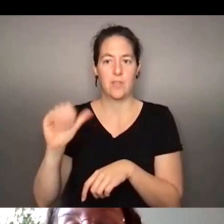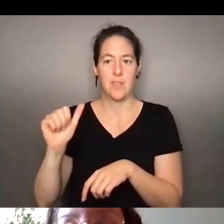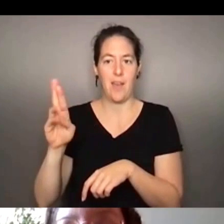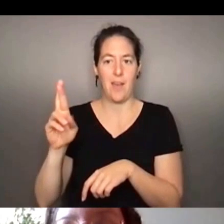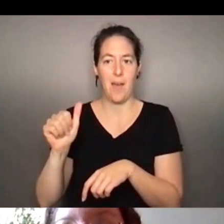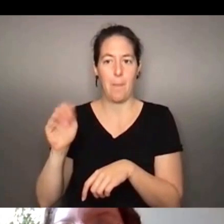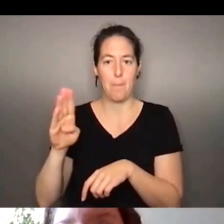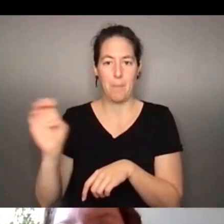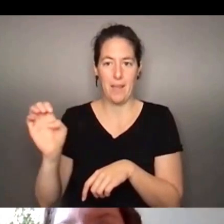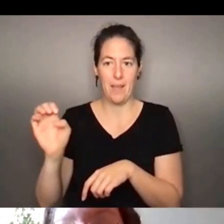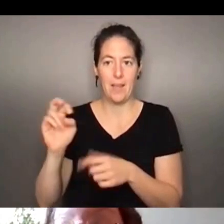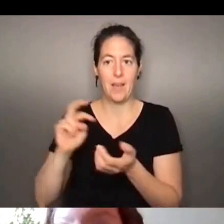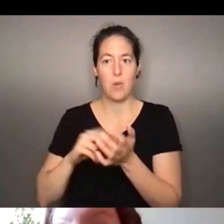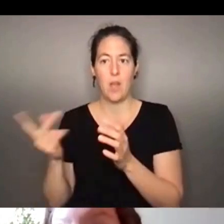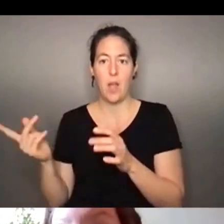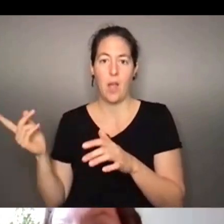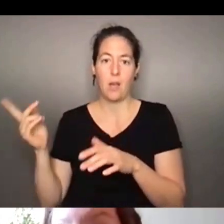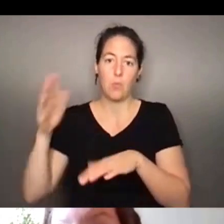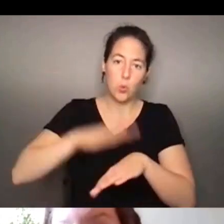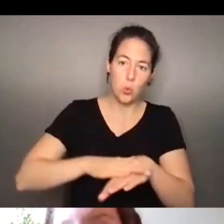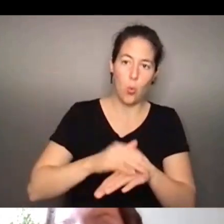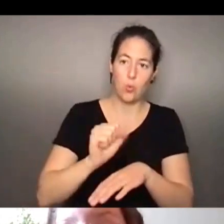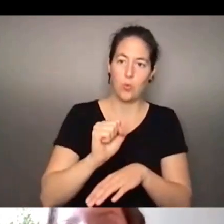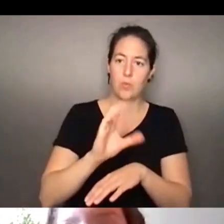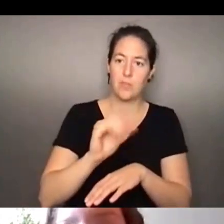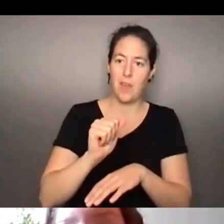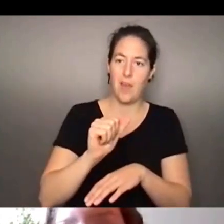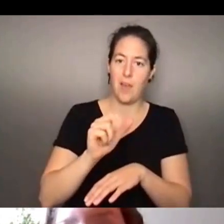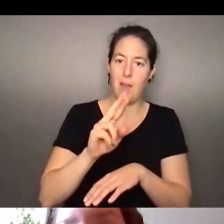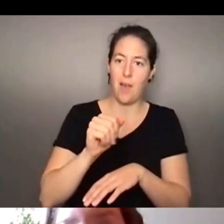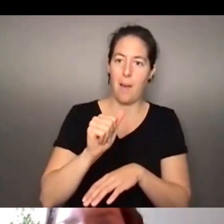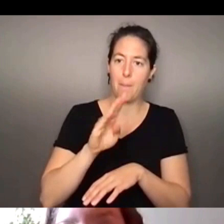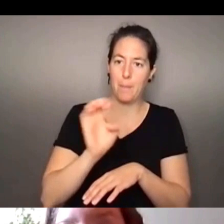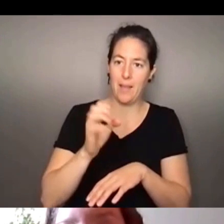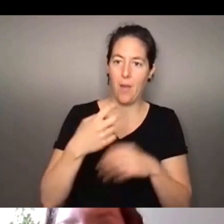va parasiter le scarabée. Et